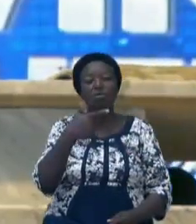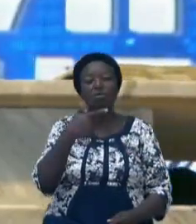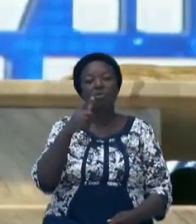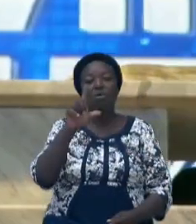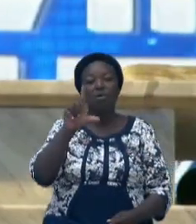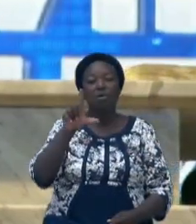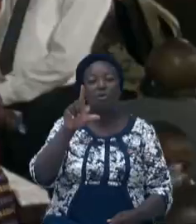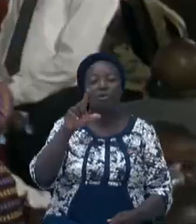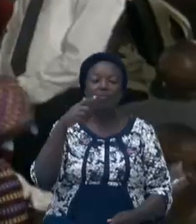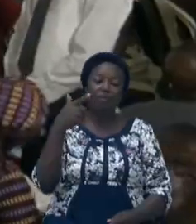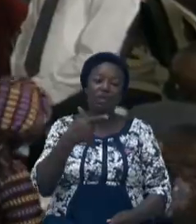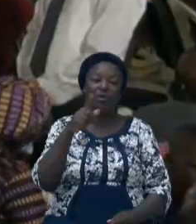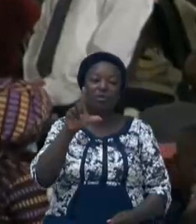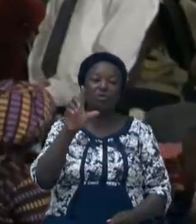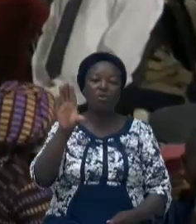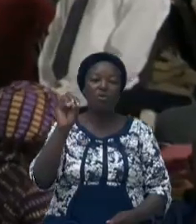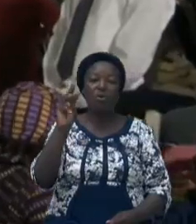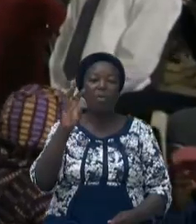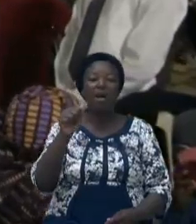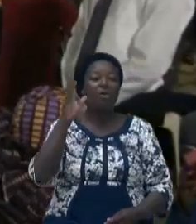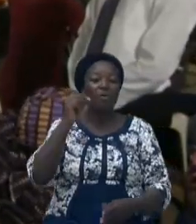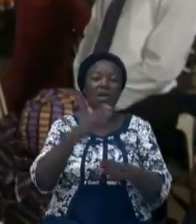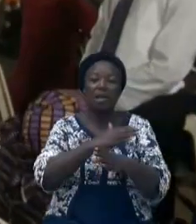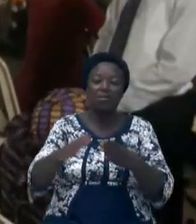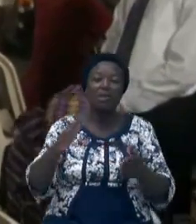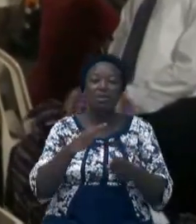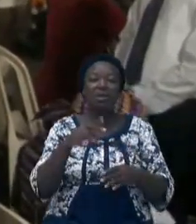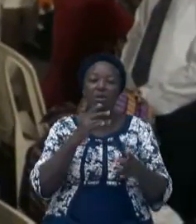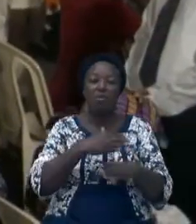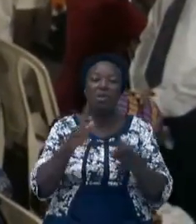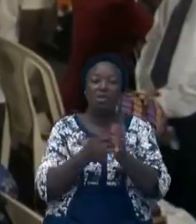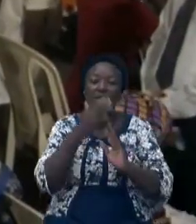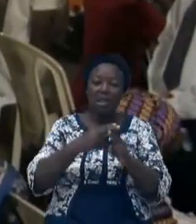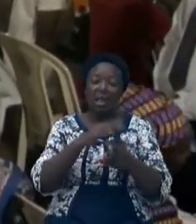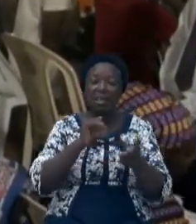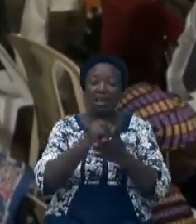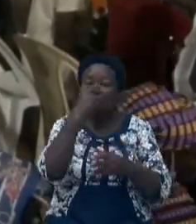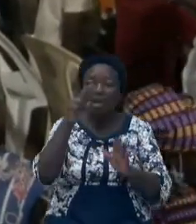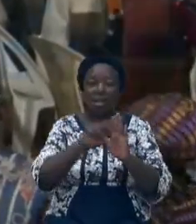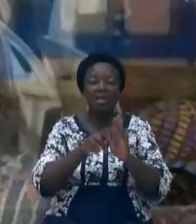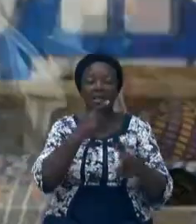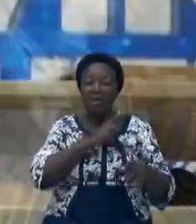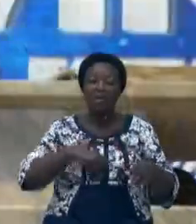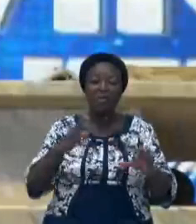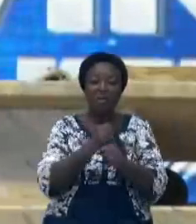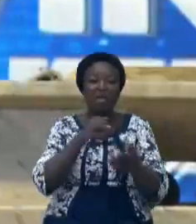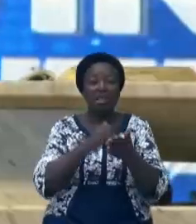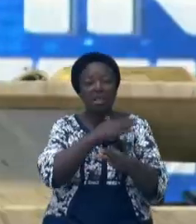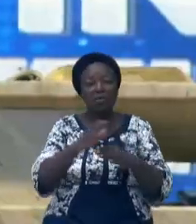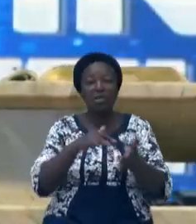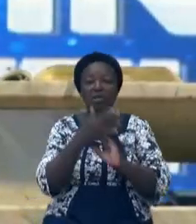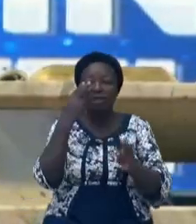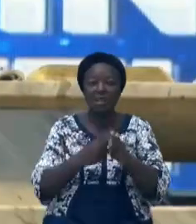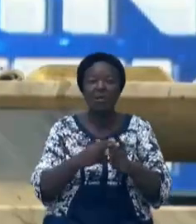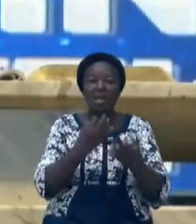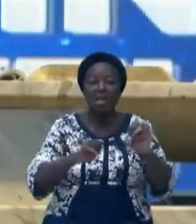takoma vont disparaître tatarata votre disparaître problèmes de jeu seront réglés l